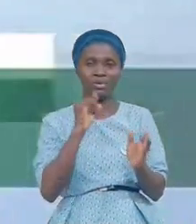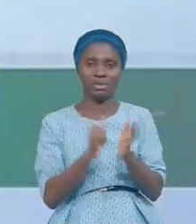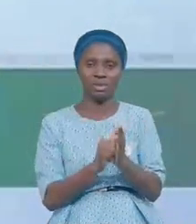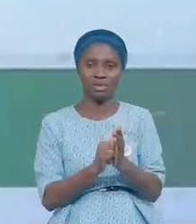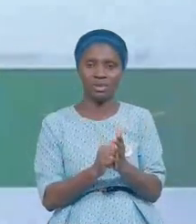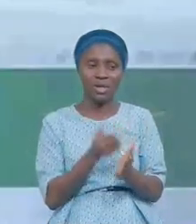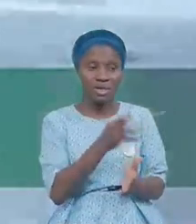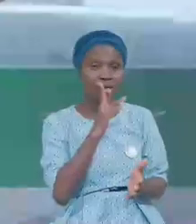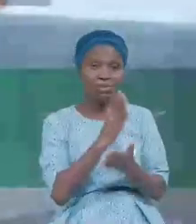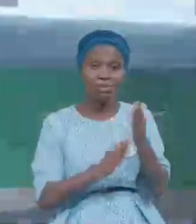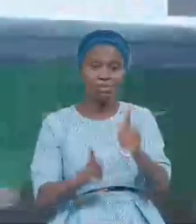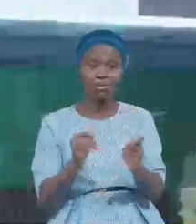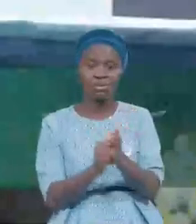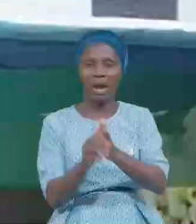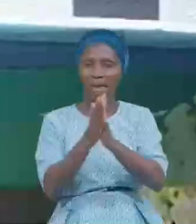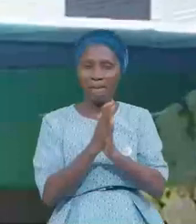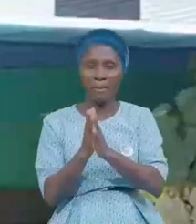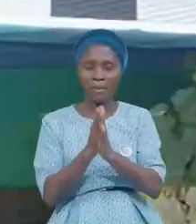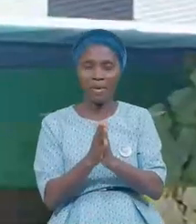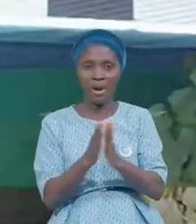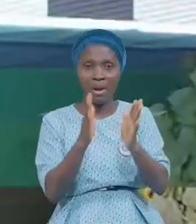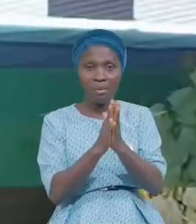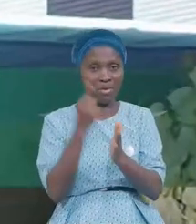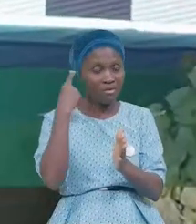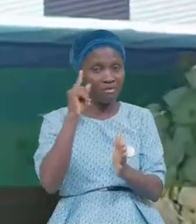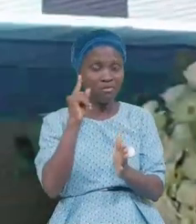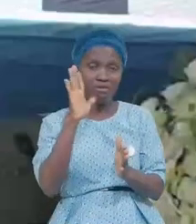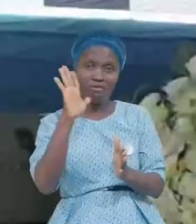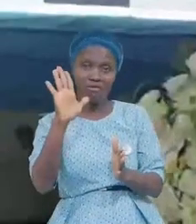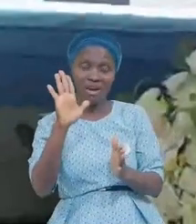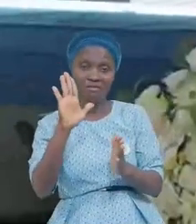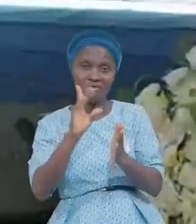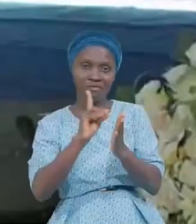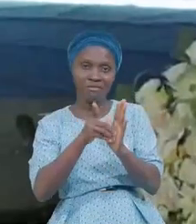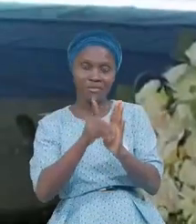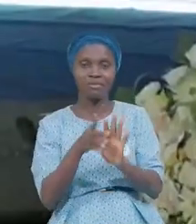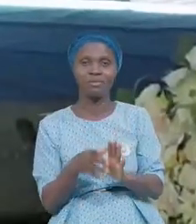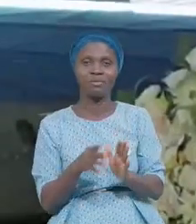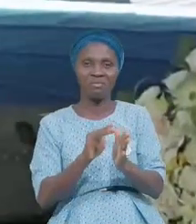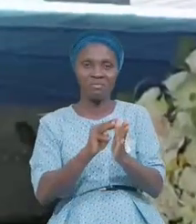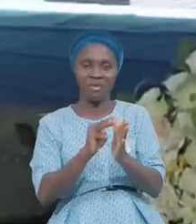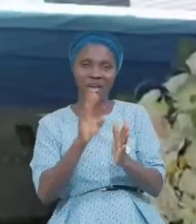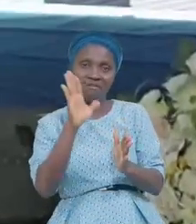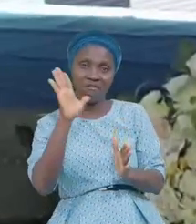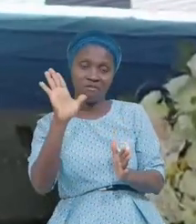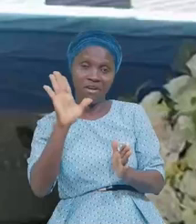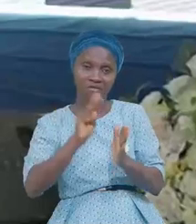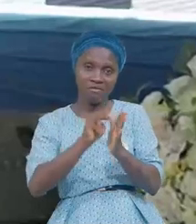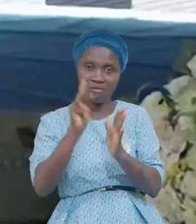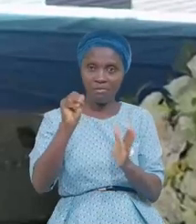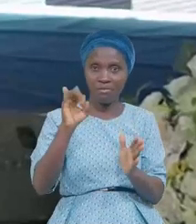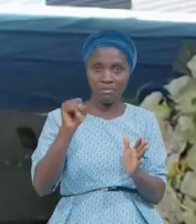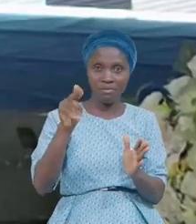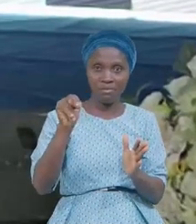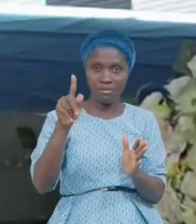prient pendant 5 minutes et ils sont partis. Ils ont quitté le trône de grâce. Ils